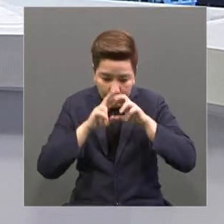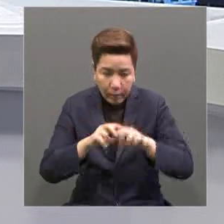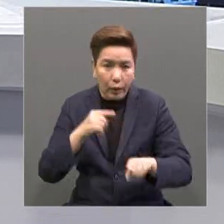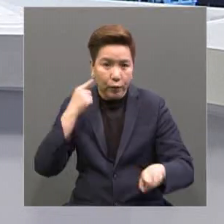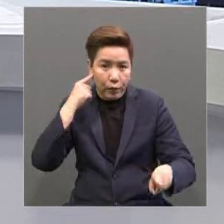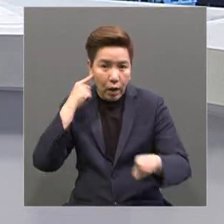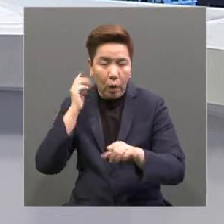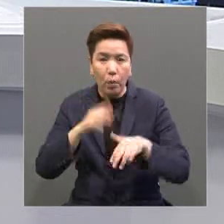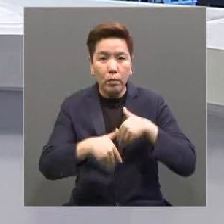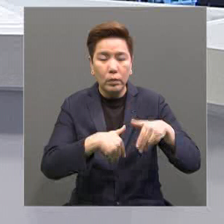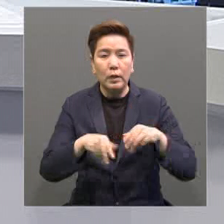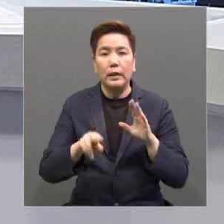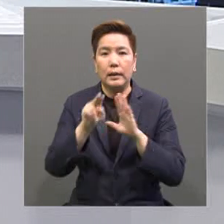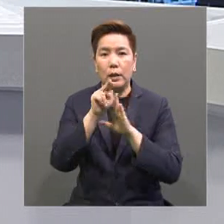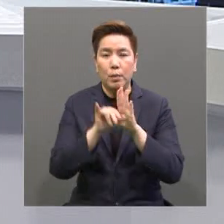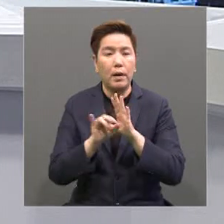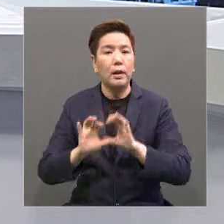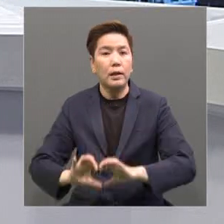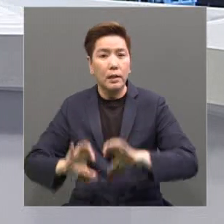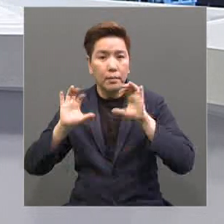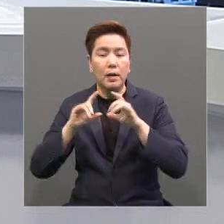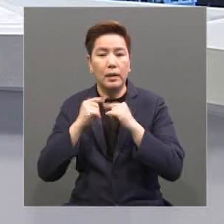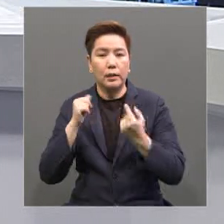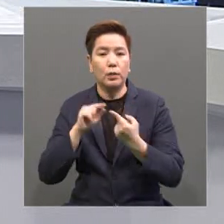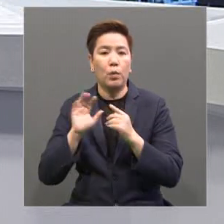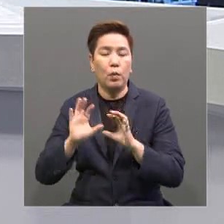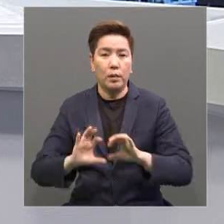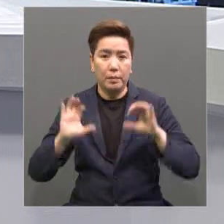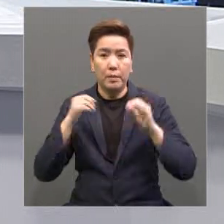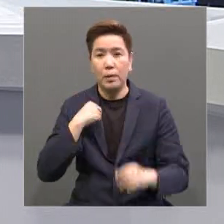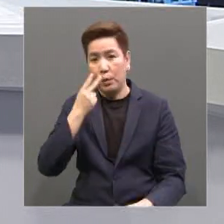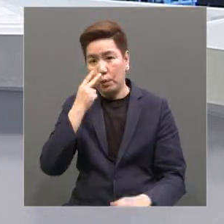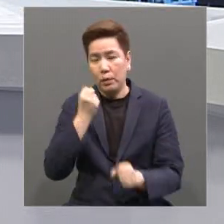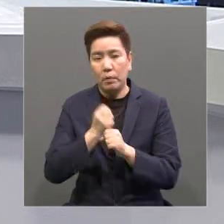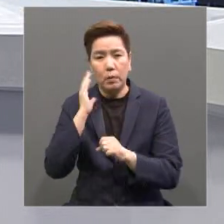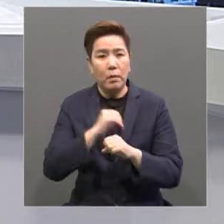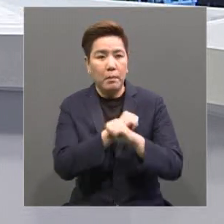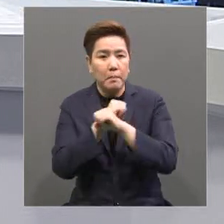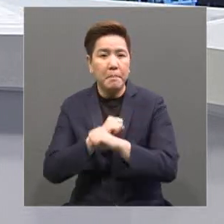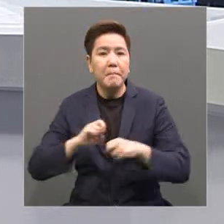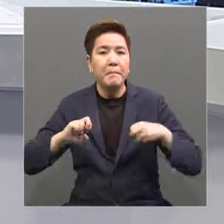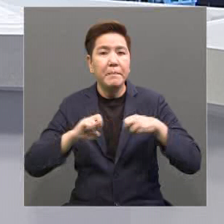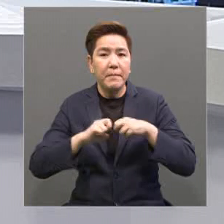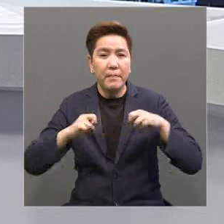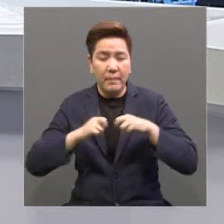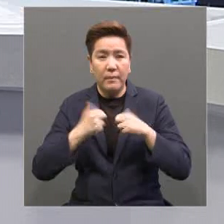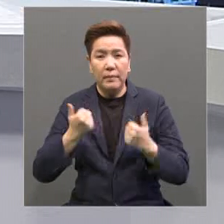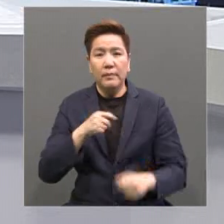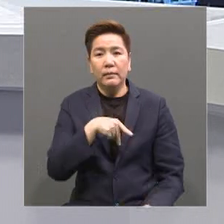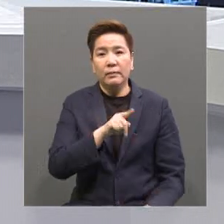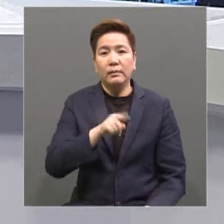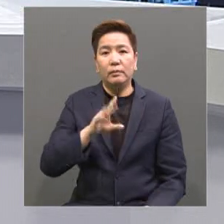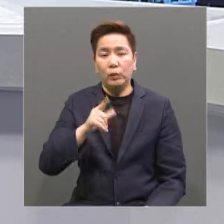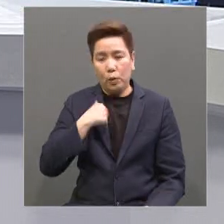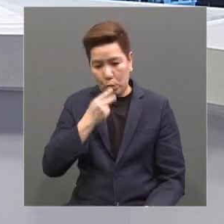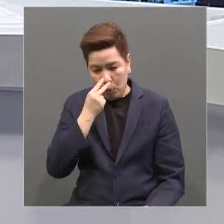รับฟังความคิดเห็นนโยบายรัฐบาล Digital walletของรัฐบาลเนี่ยนะคะเพื่อที่จะป้องกันปัญหาแะโดยเฉพาะอย่างยิ่งปปชนะ